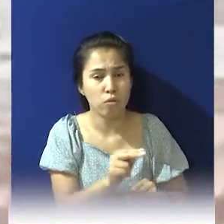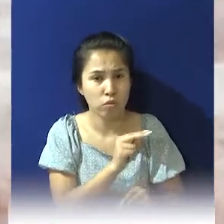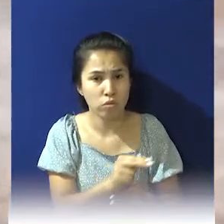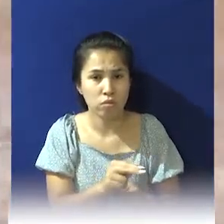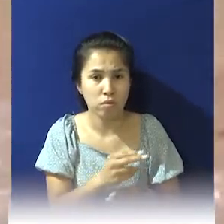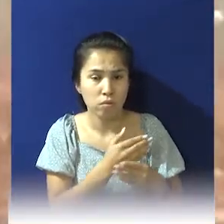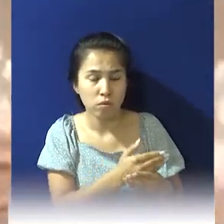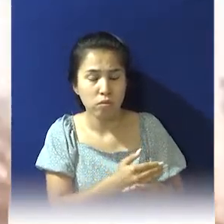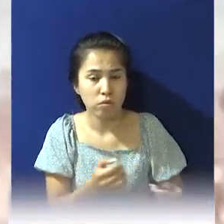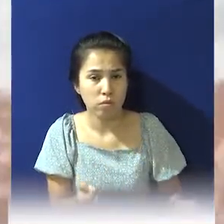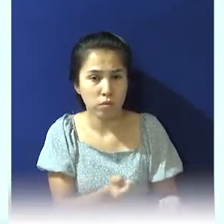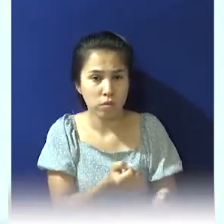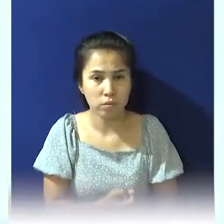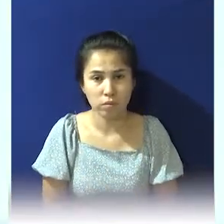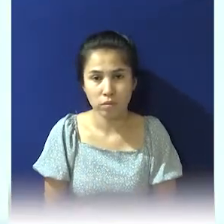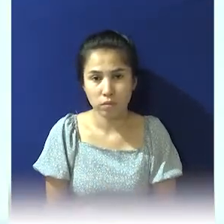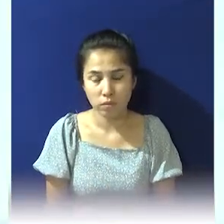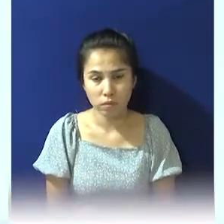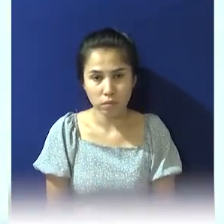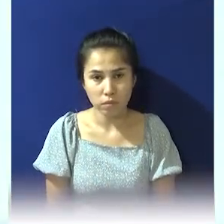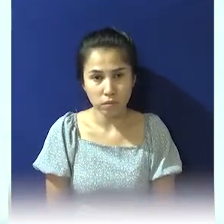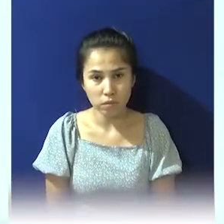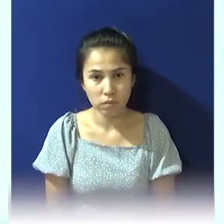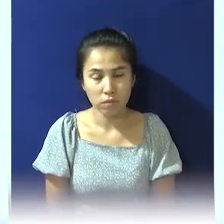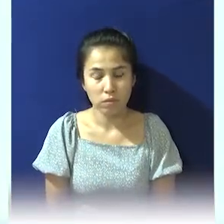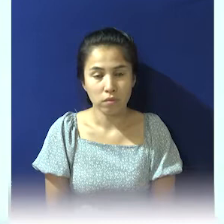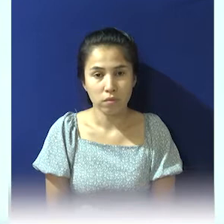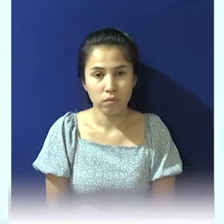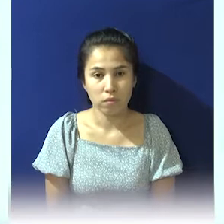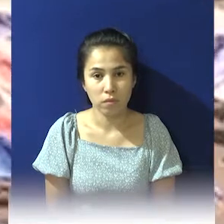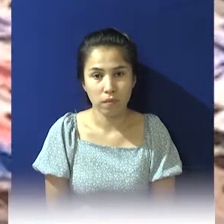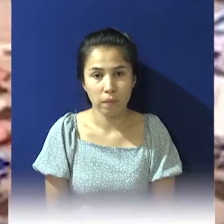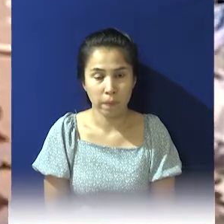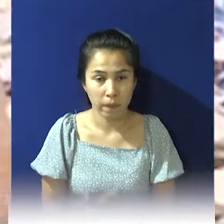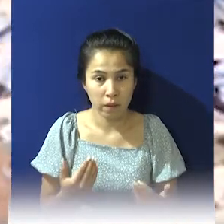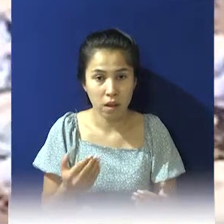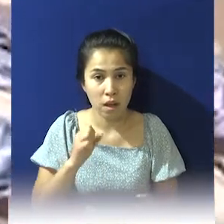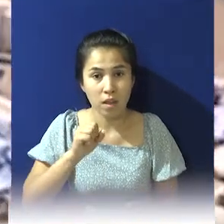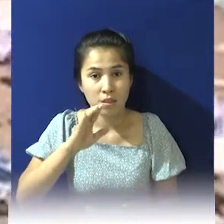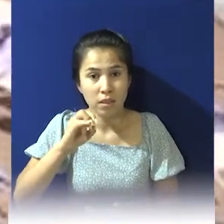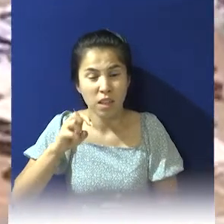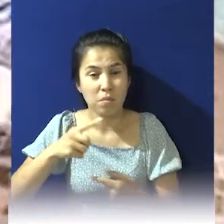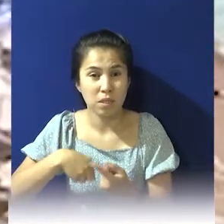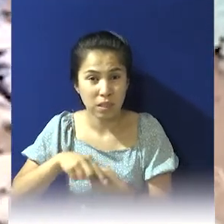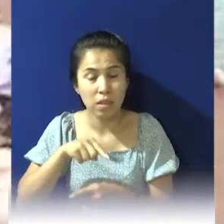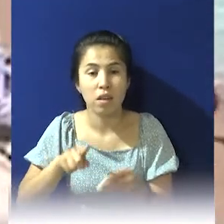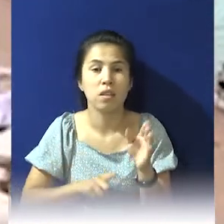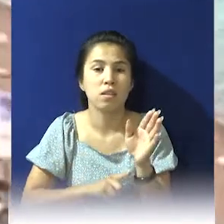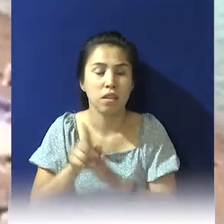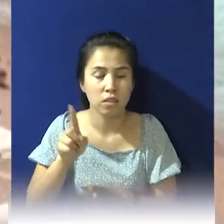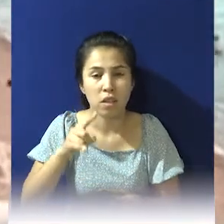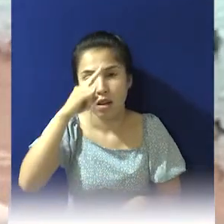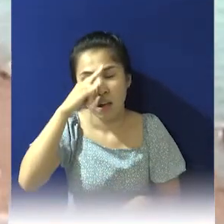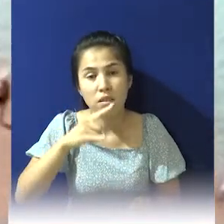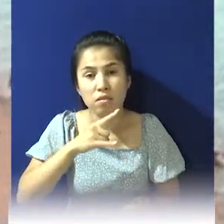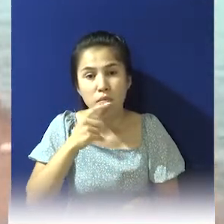в свою очередь, свидетельствует о том, что в городе создаются все условия для развития туристического кластера. В этом году на озеро приехали